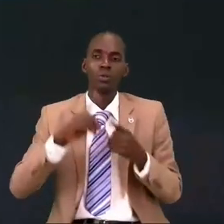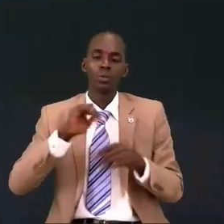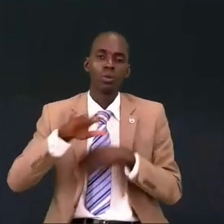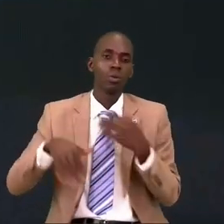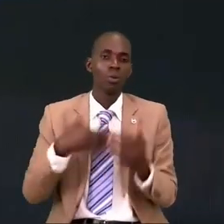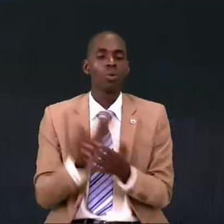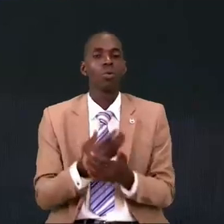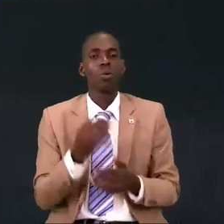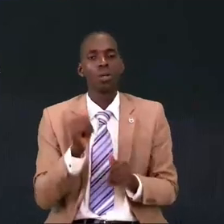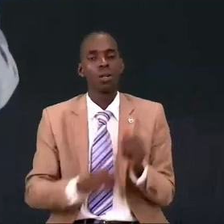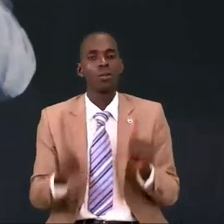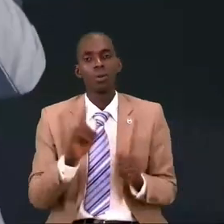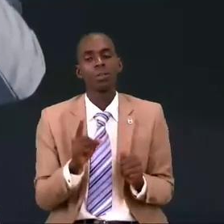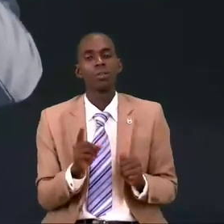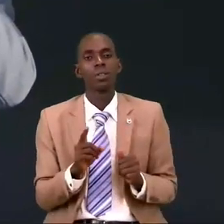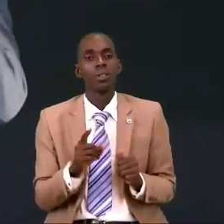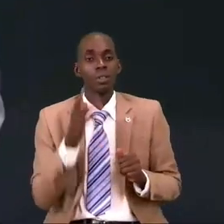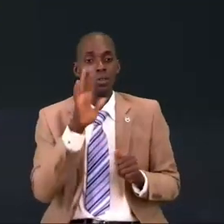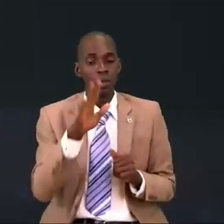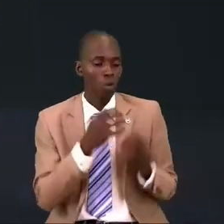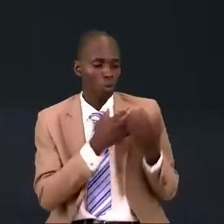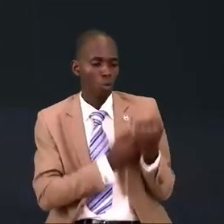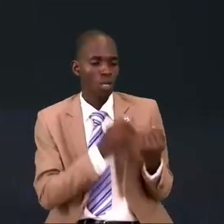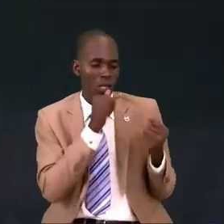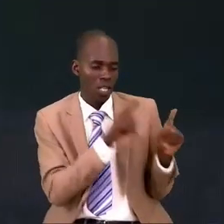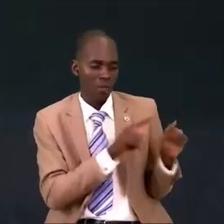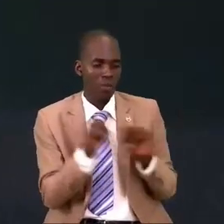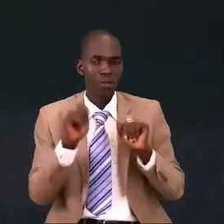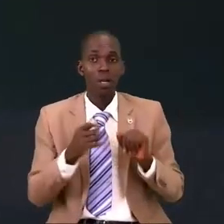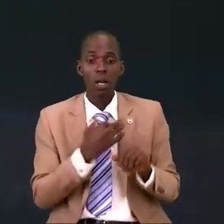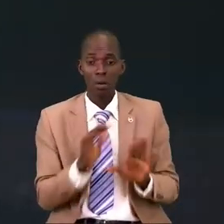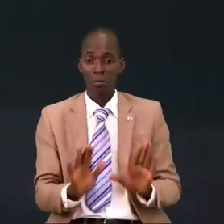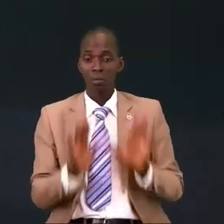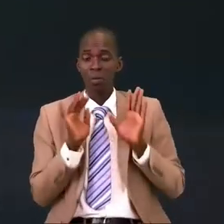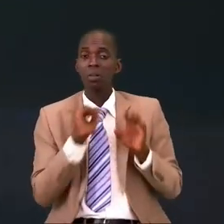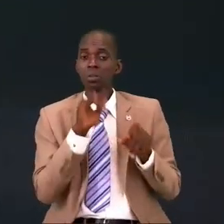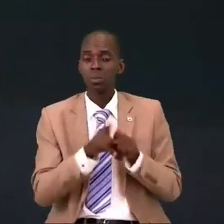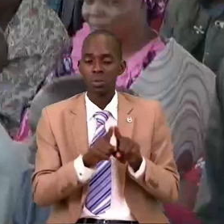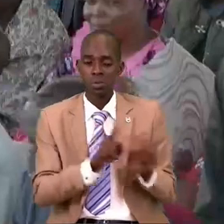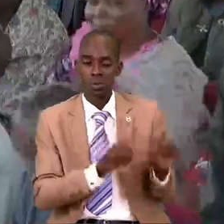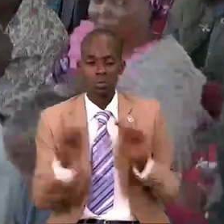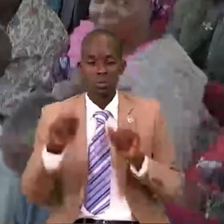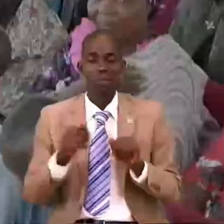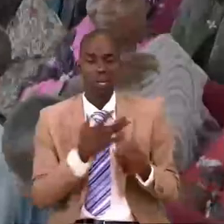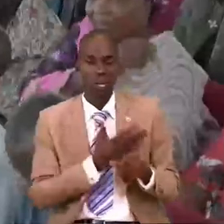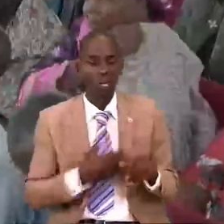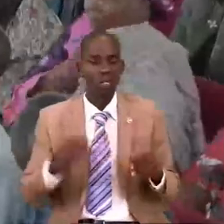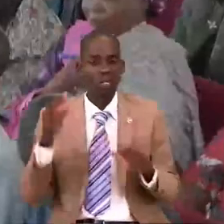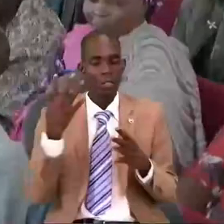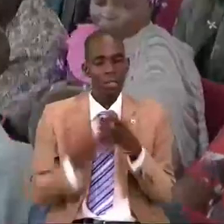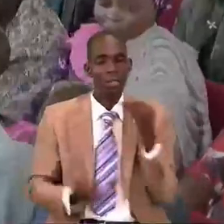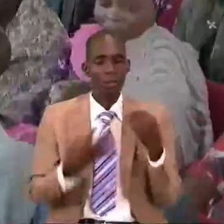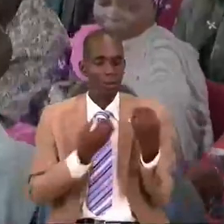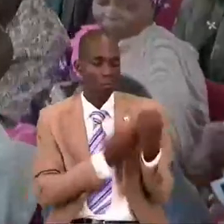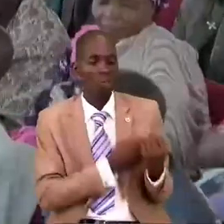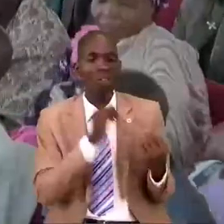contagieuse. La peur est contagieuse. Mais, à partir d'aujourd'hui, nos vies seront